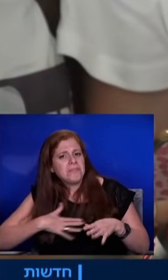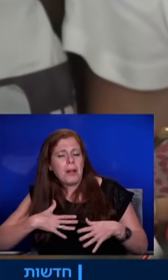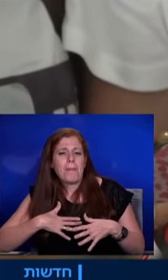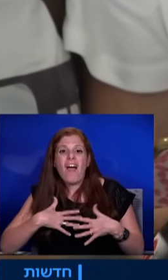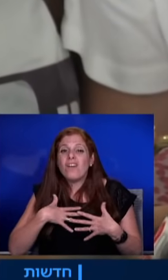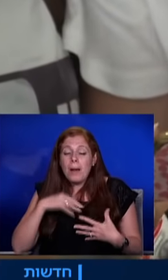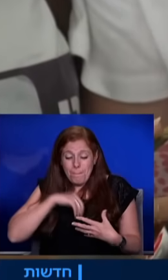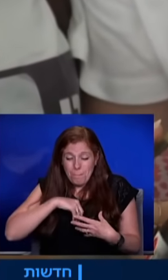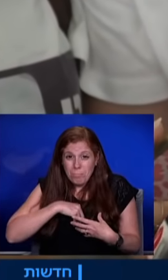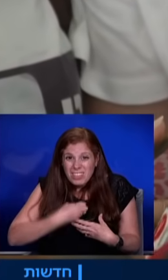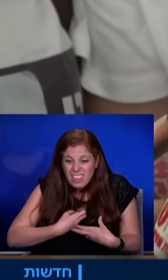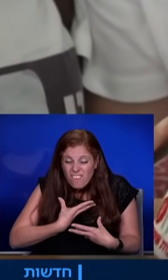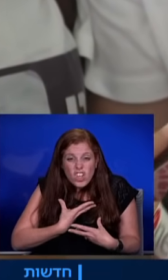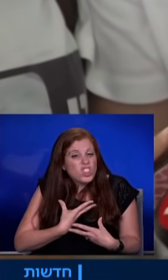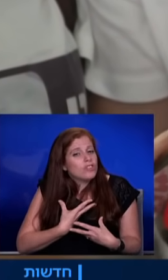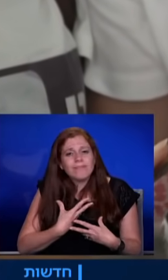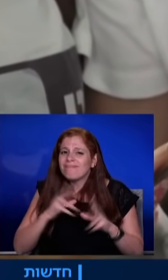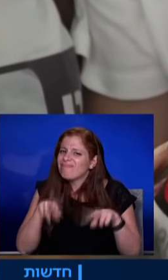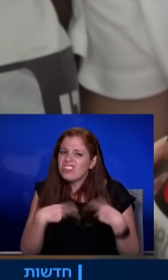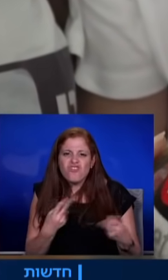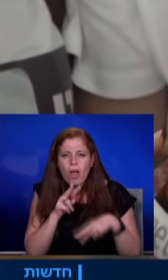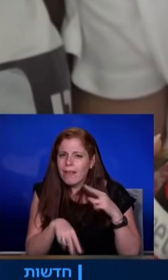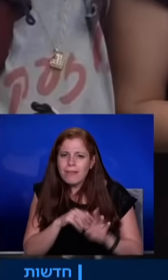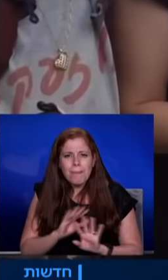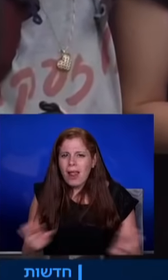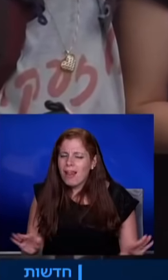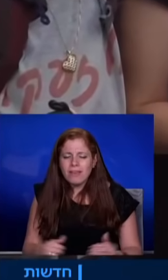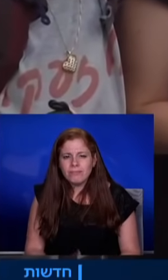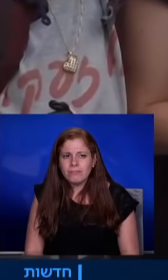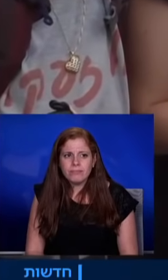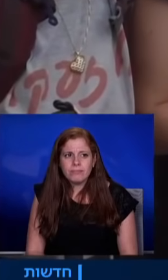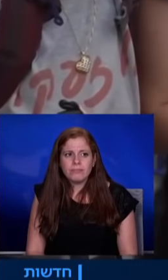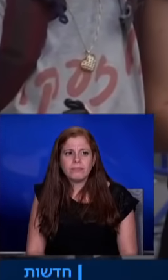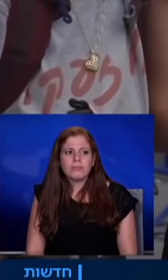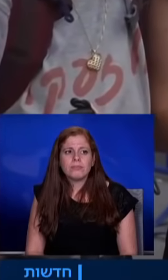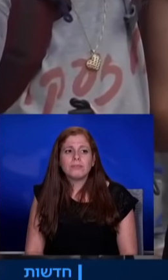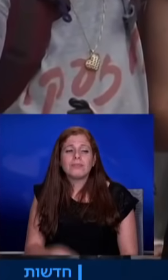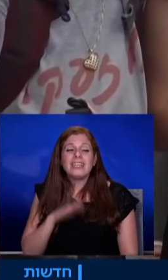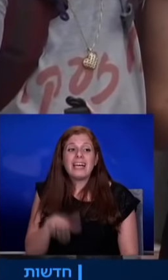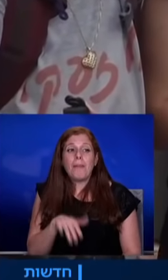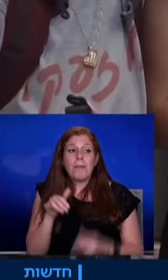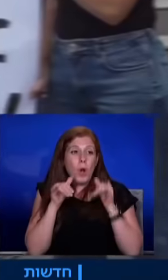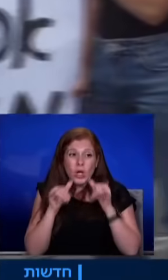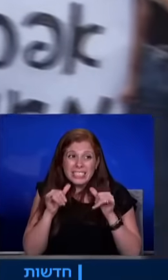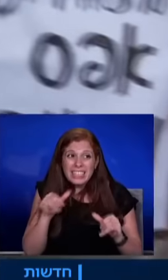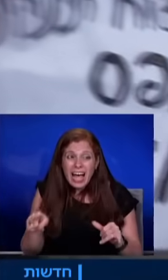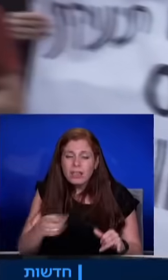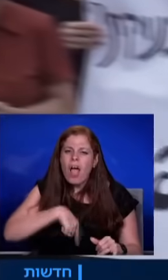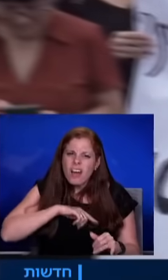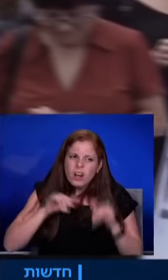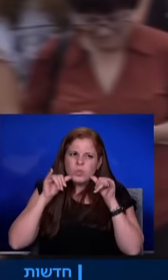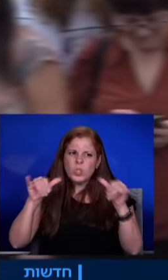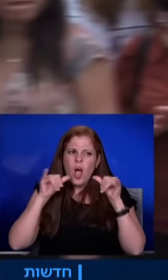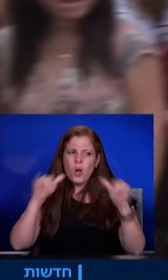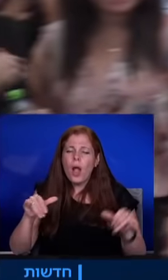הנפשיים, הם נשארו והם פתוחים והם כואבים. גם אם לא צעק, צלחנו צועקות. ברק